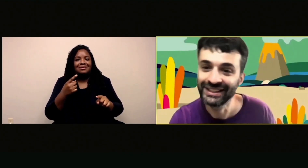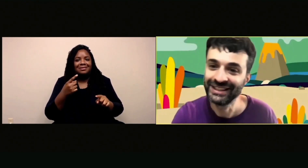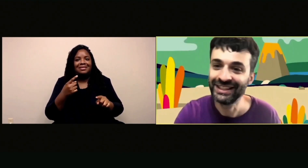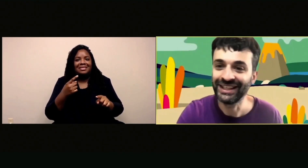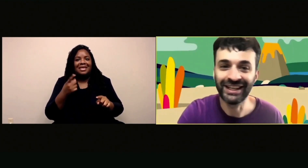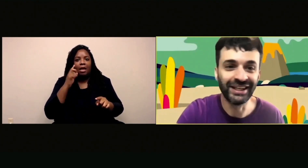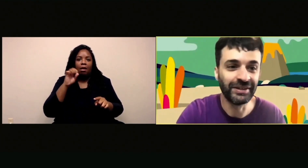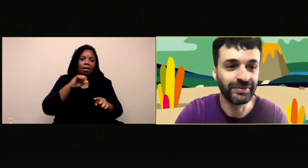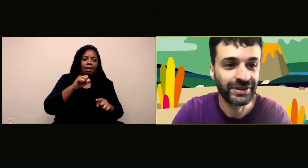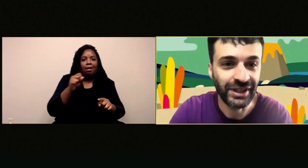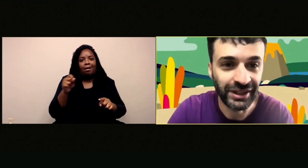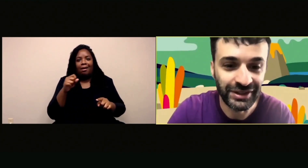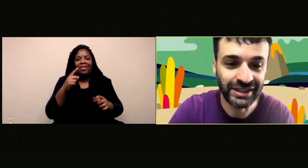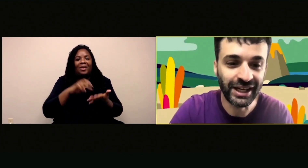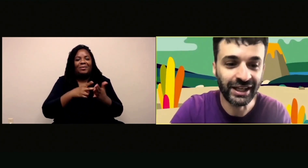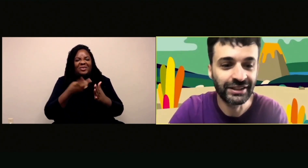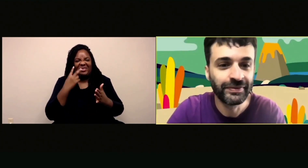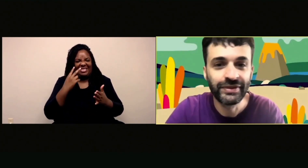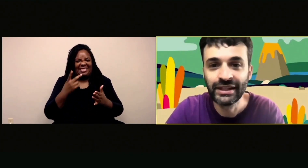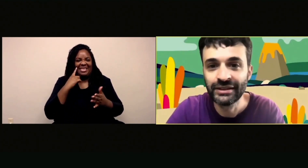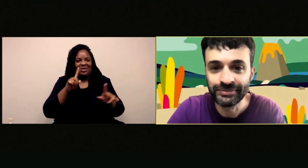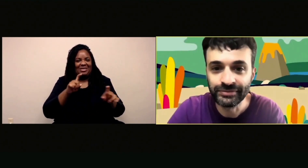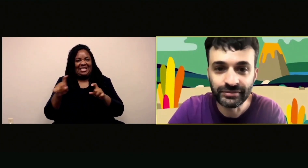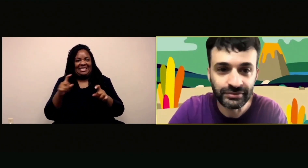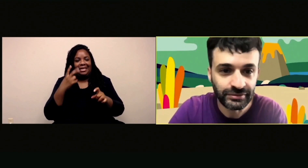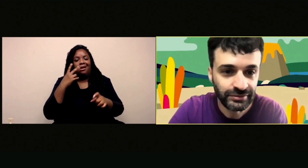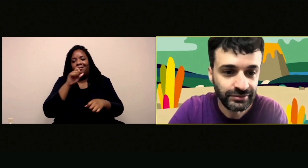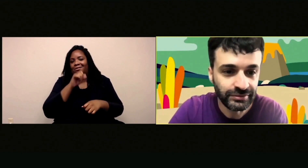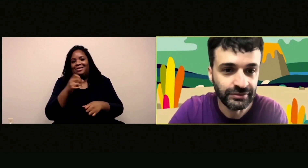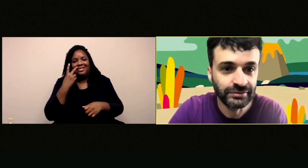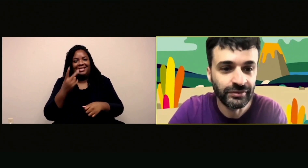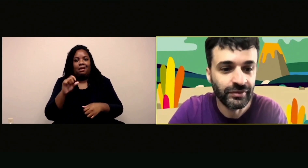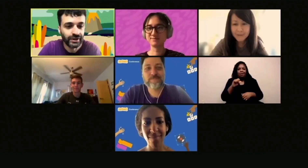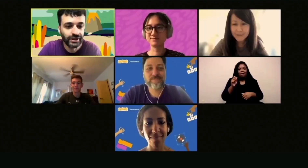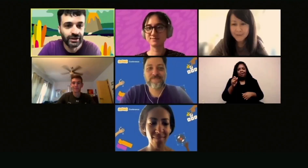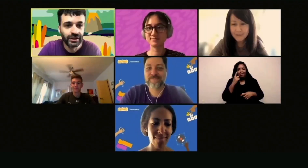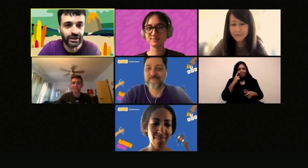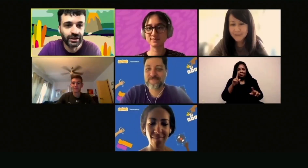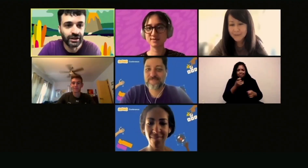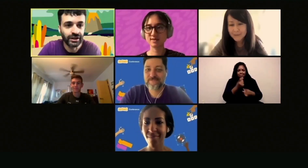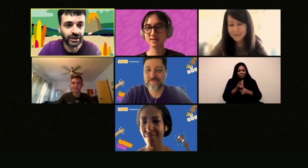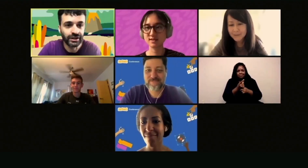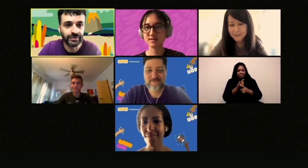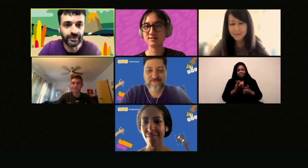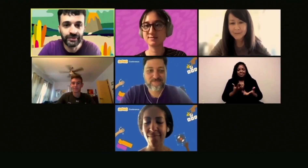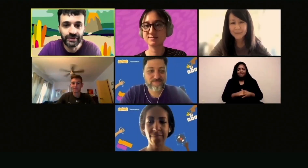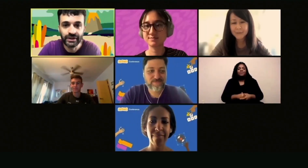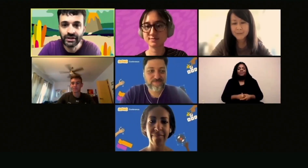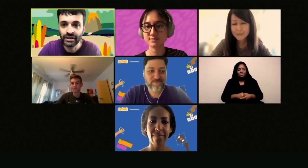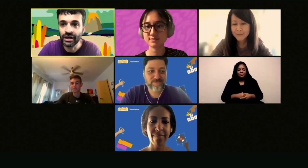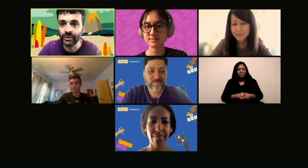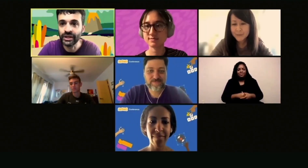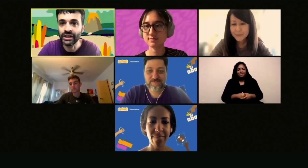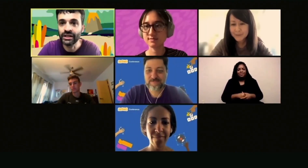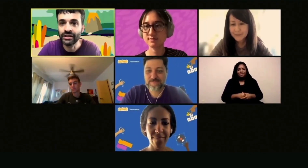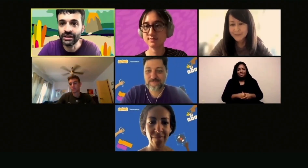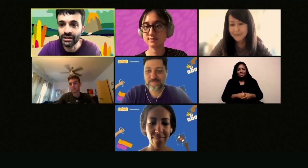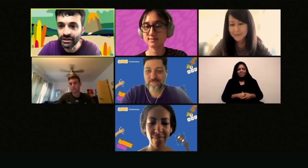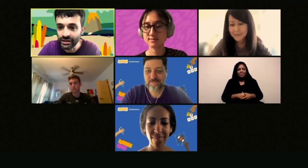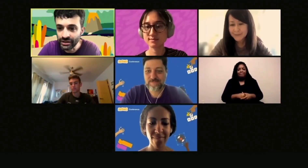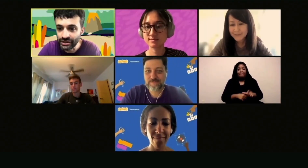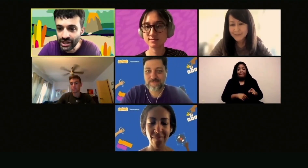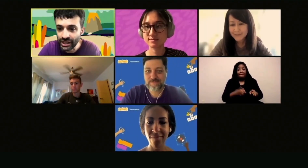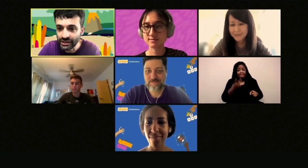の後期のいくつか紹介してますこういう風な動画だとあと画面をあと揺らしたり傾けたりします